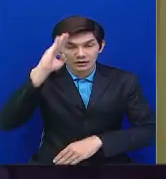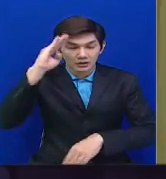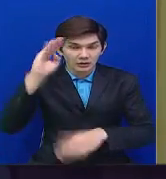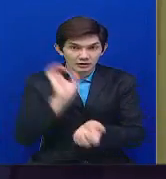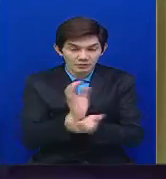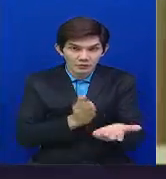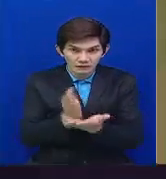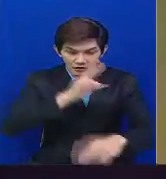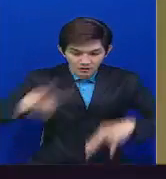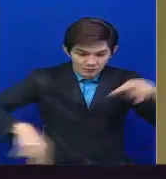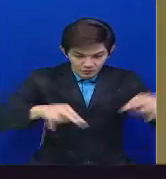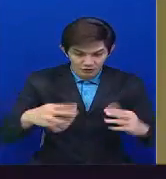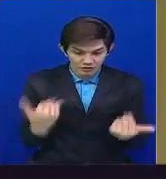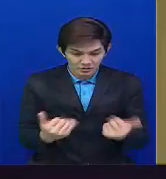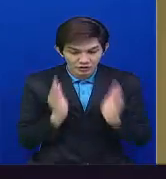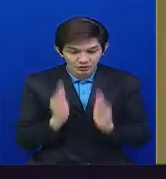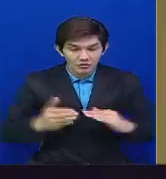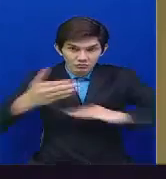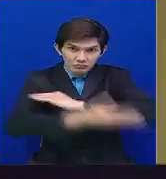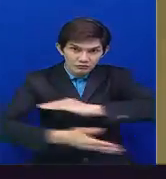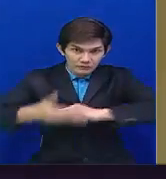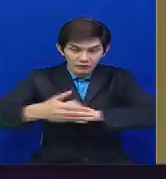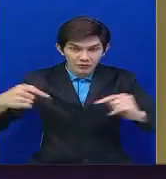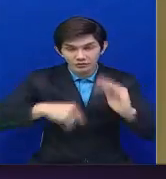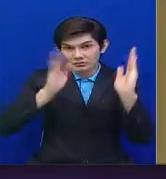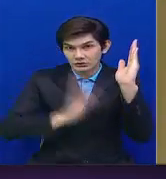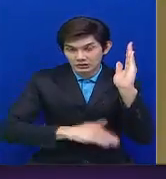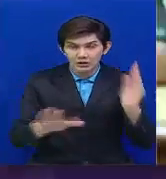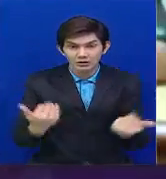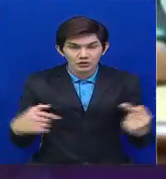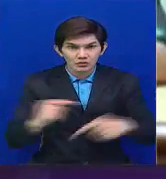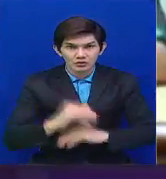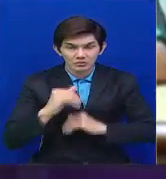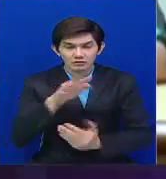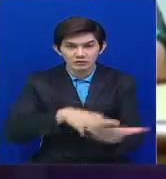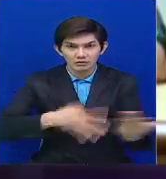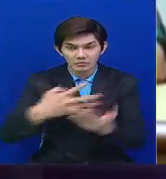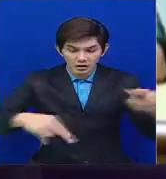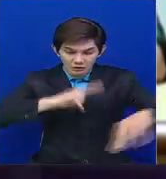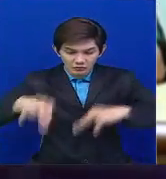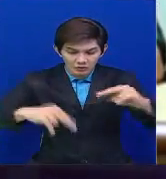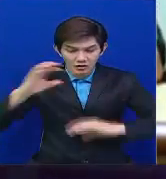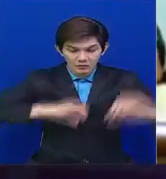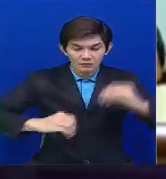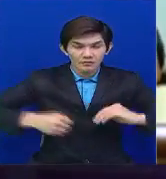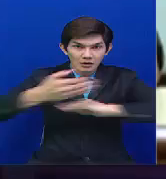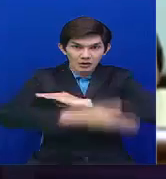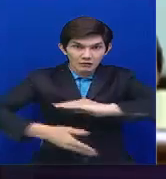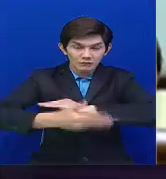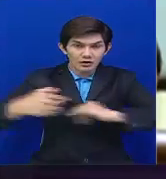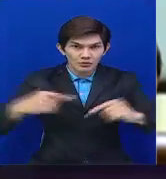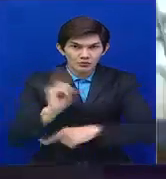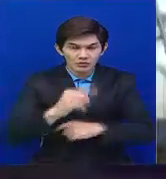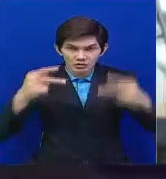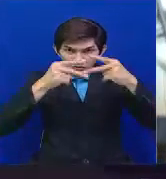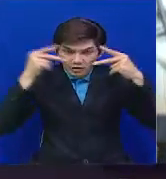จฝ่ายปกครองนายสถานีรถไฟในพื้นที่จังหวัดชายแดนภาคใต้เพื่อกำหนดมาตรการรักษาความปลอดภัยรถไฟหลังจากที่เกิดเหตุ